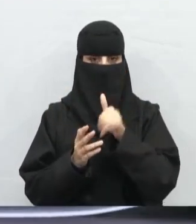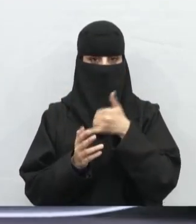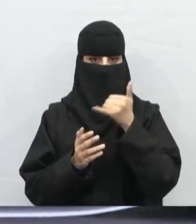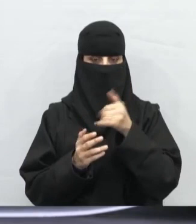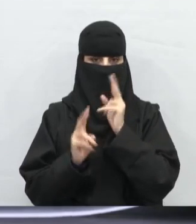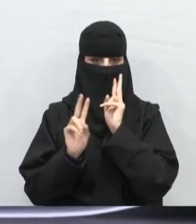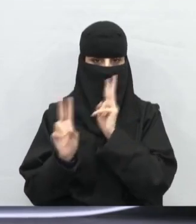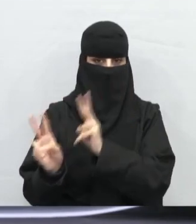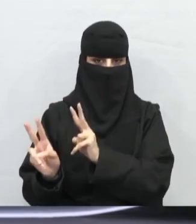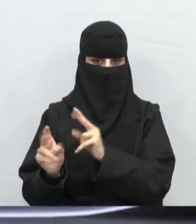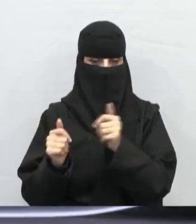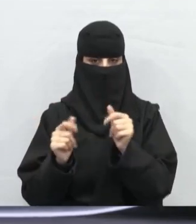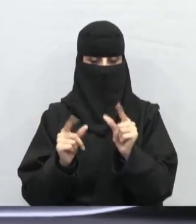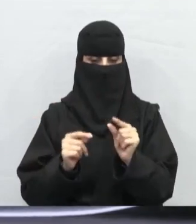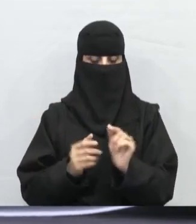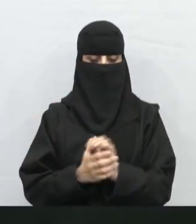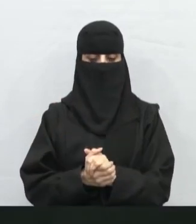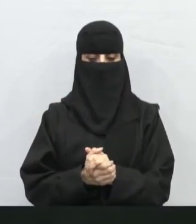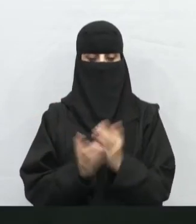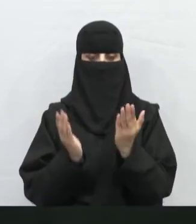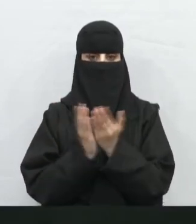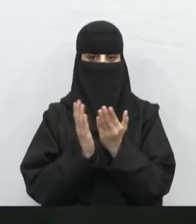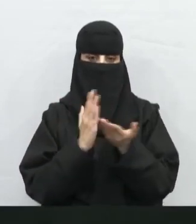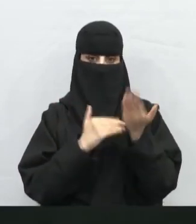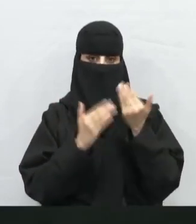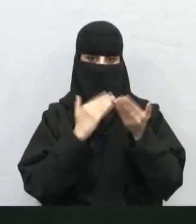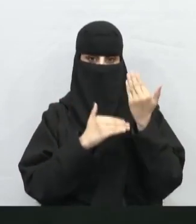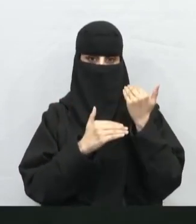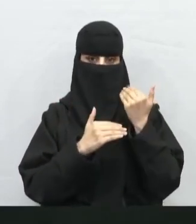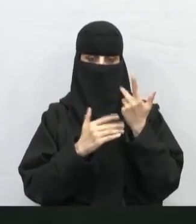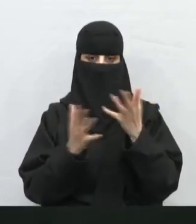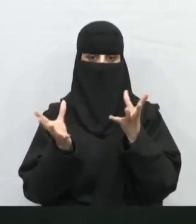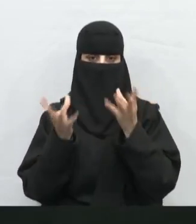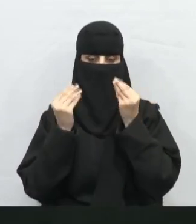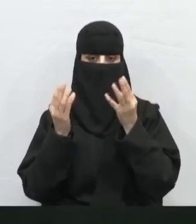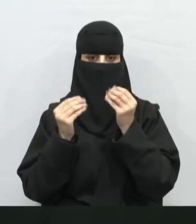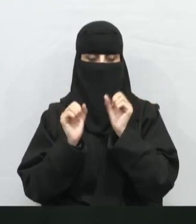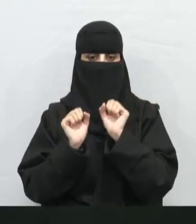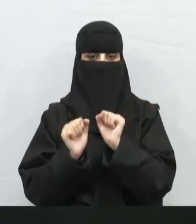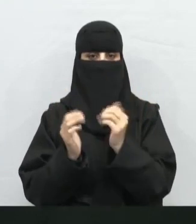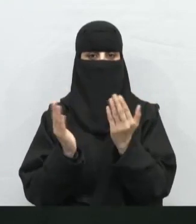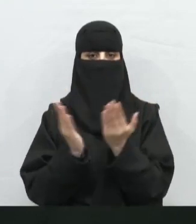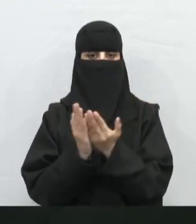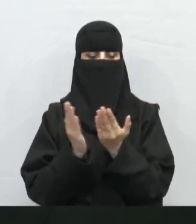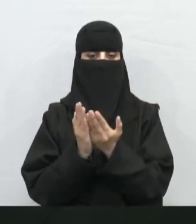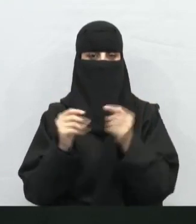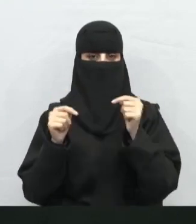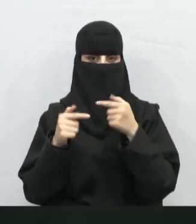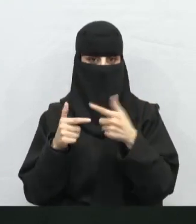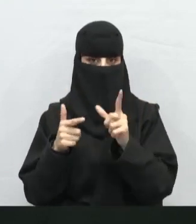في الدروس السابقه اخذنا واياكم هذا الدرس قرانا واياكم